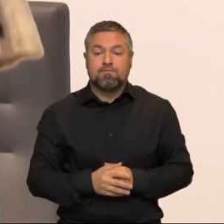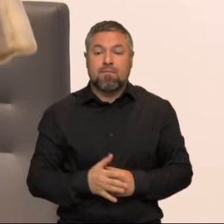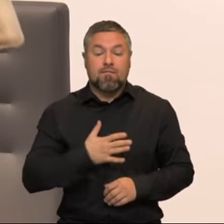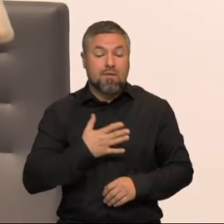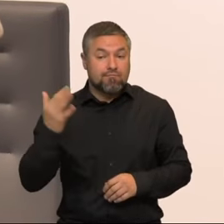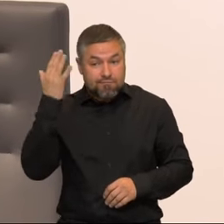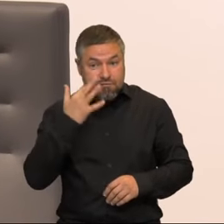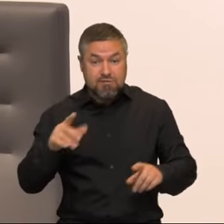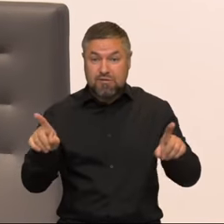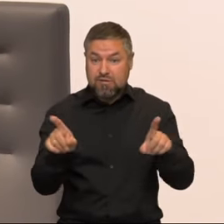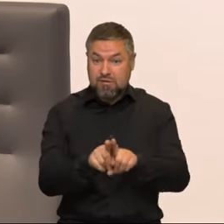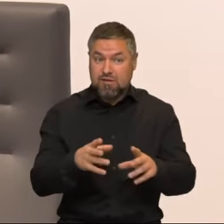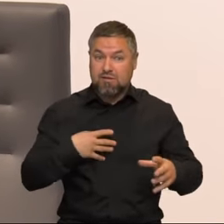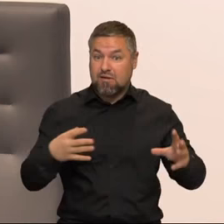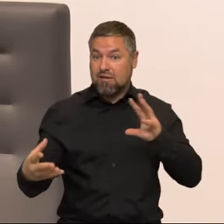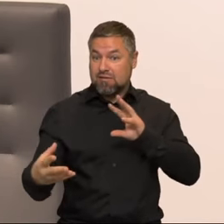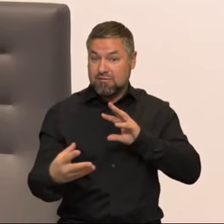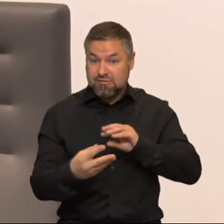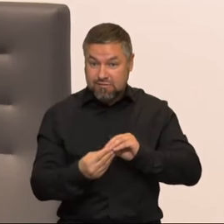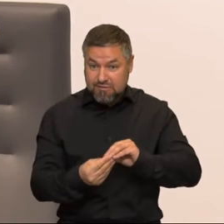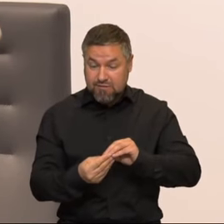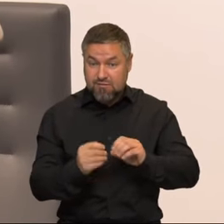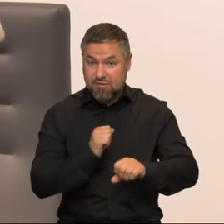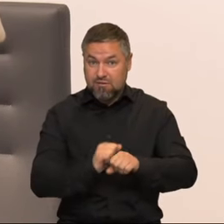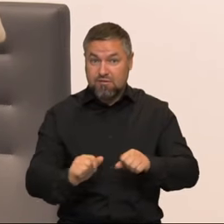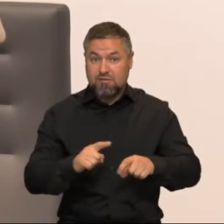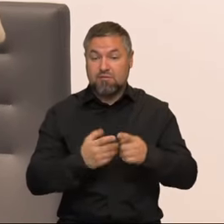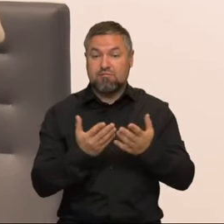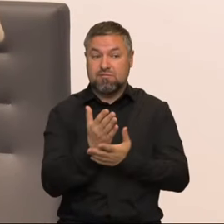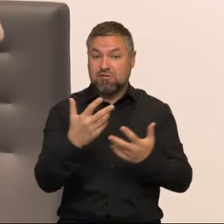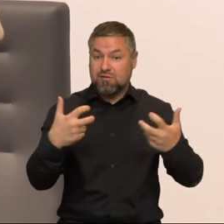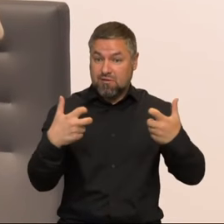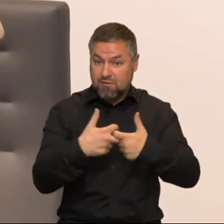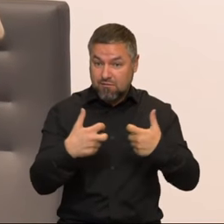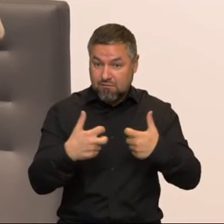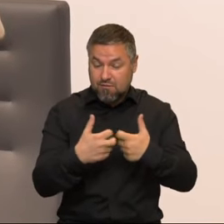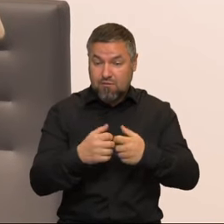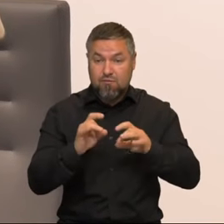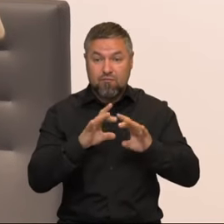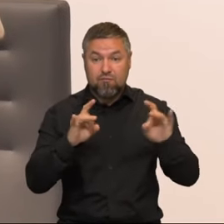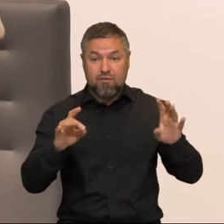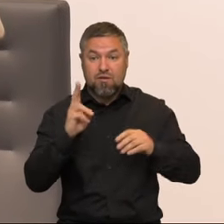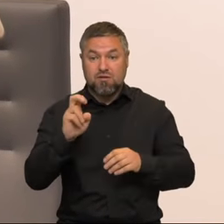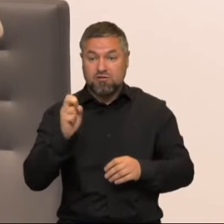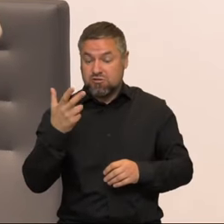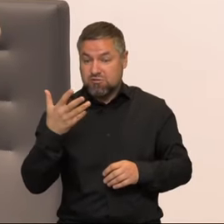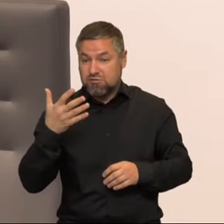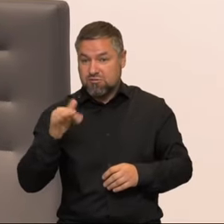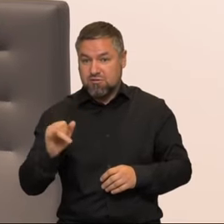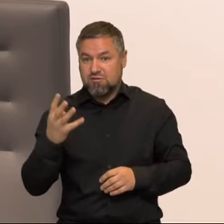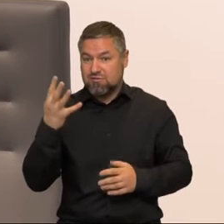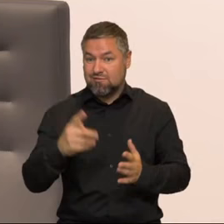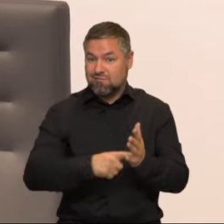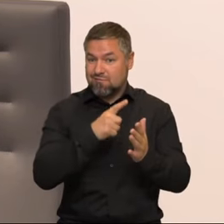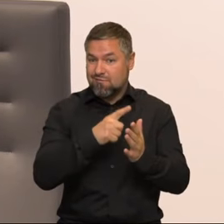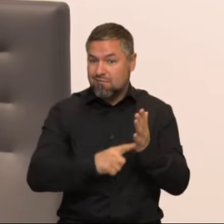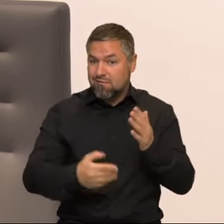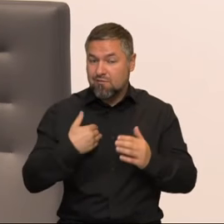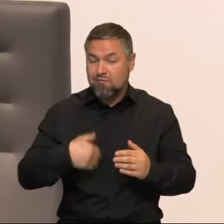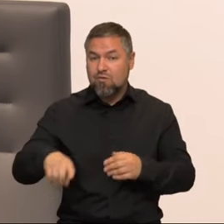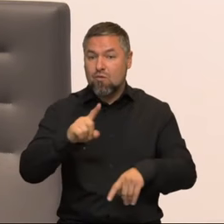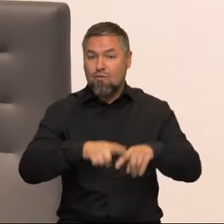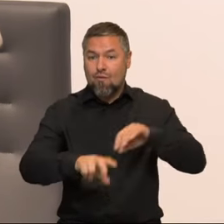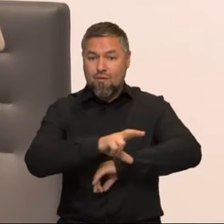Mam nadzieję, że również jest z nami, chociaż tylko poprzez internet, pan profesor Jan Krysiński, czterokrotny